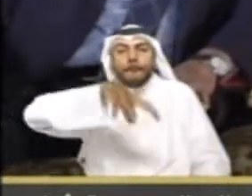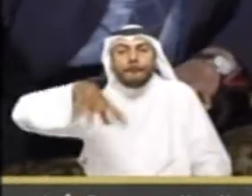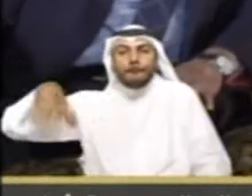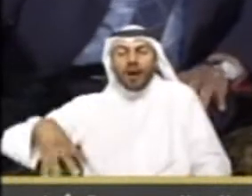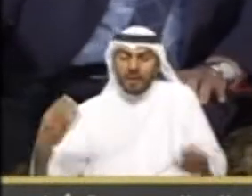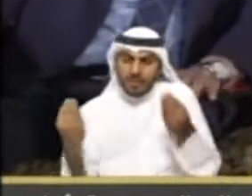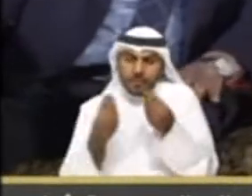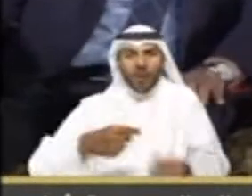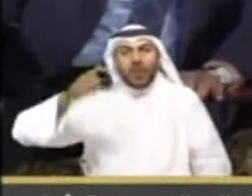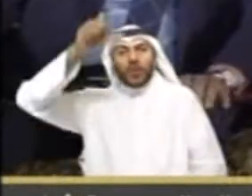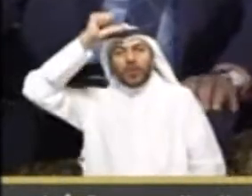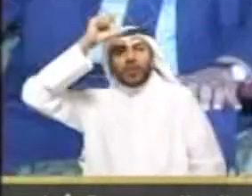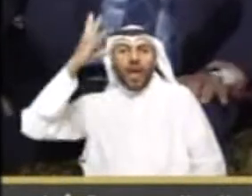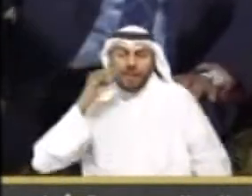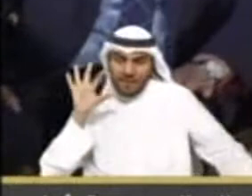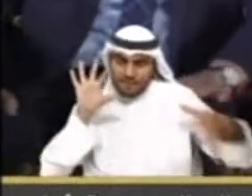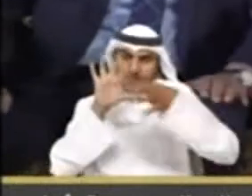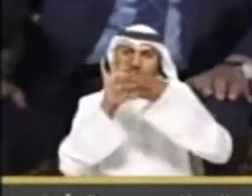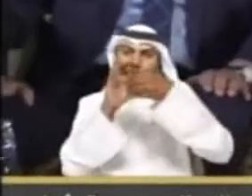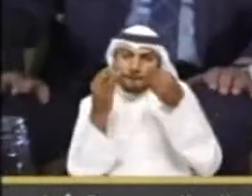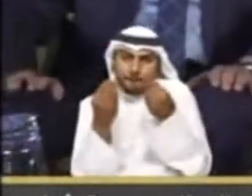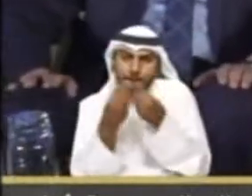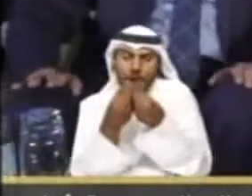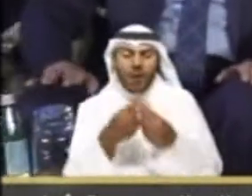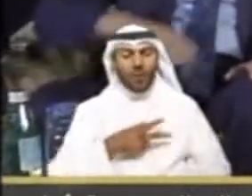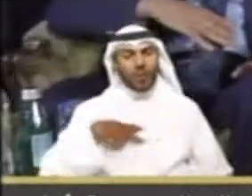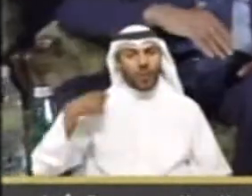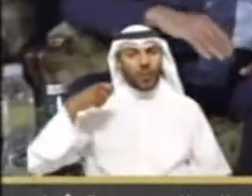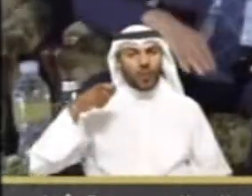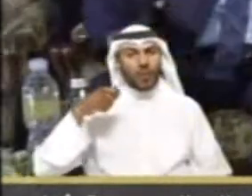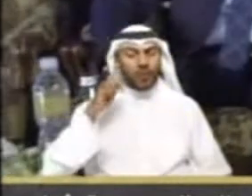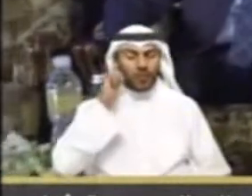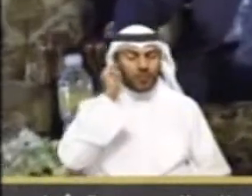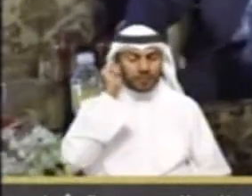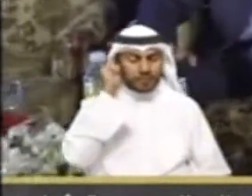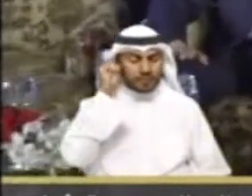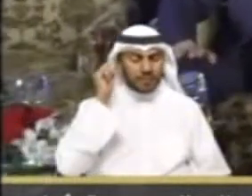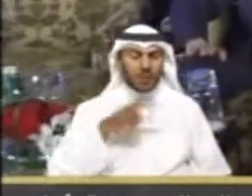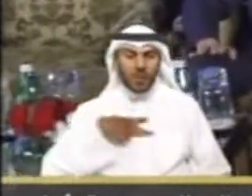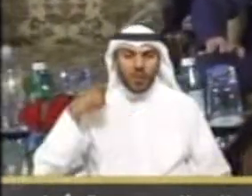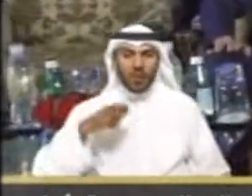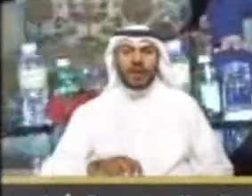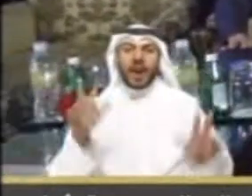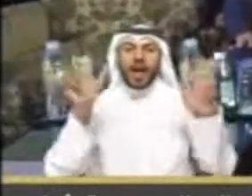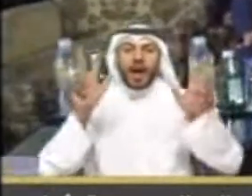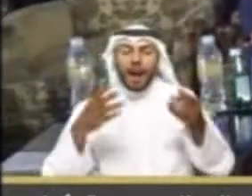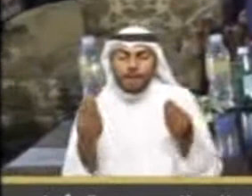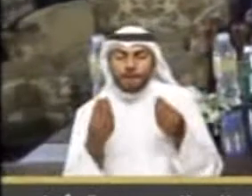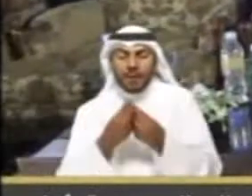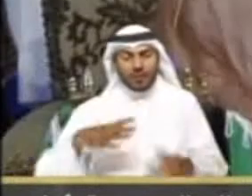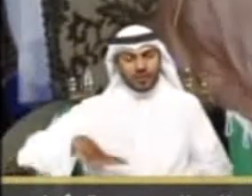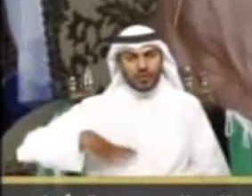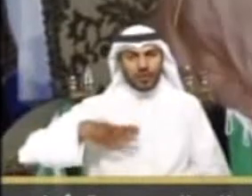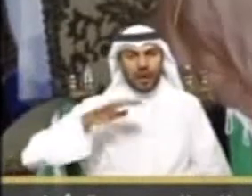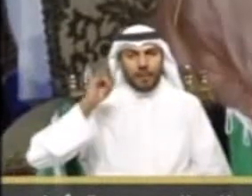مؤتمر العلاقات العربية التركية بحضور وزير الدولة لشؤون مجلس الوزراء ووزير الإعلام بالوكالة الشيخ